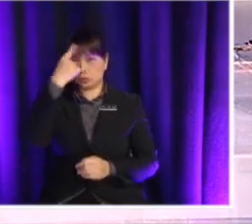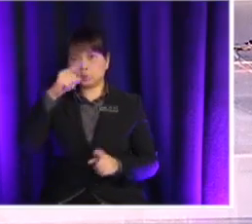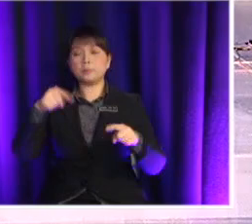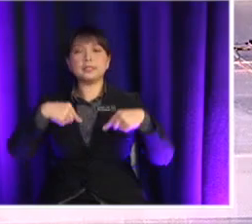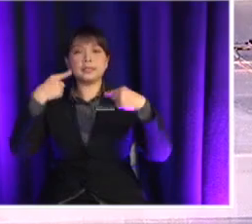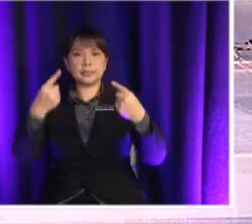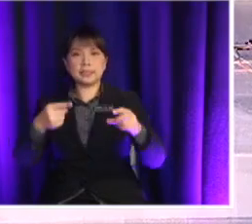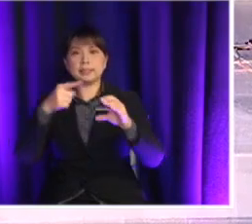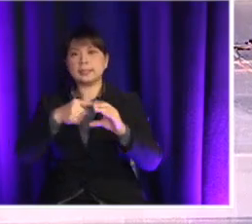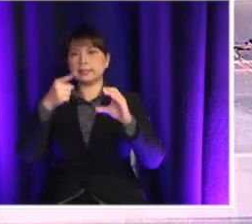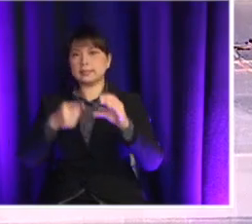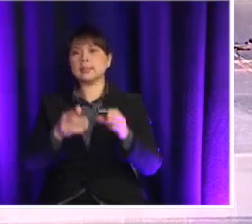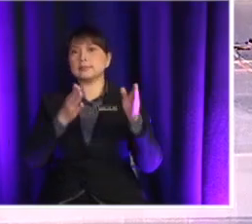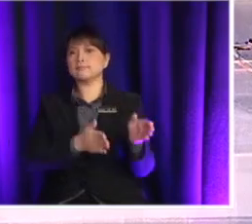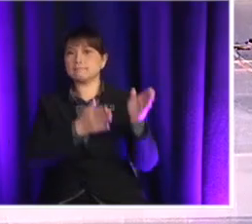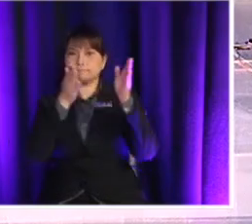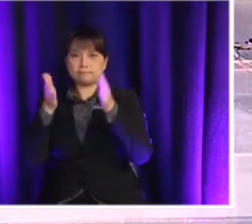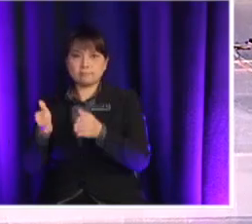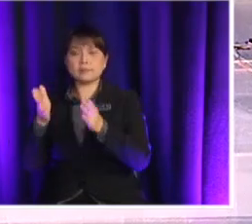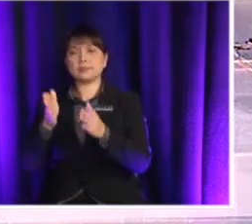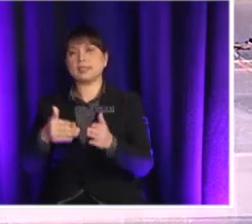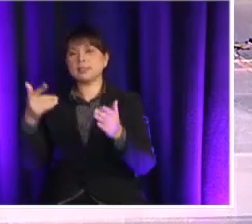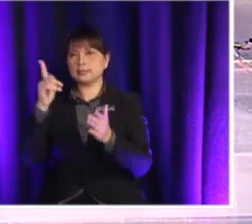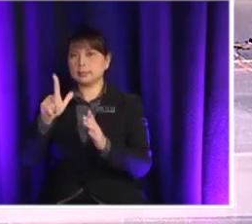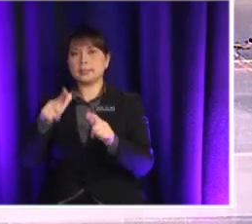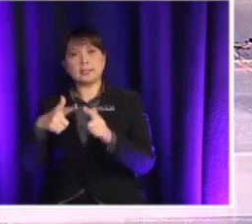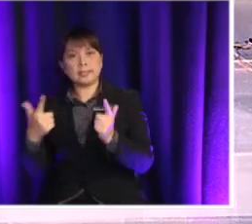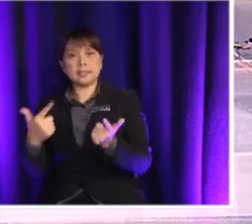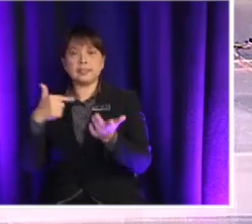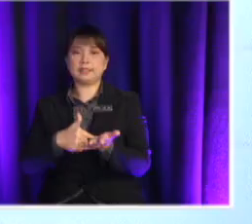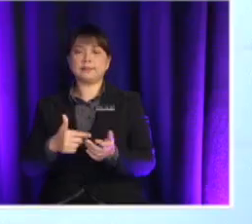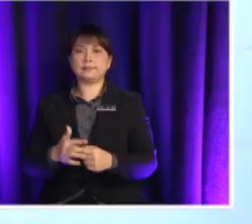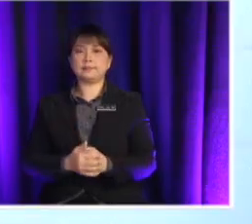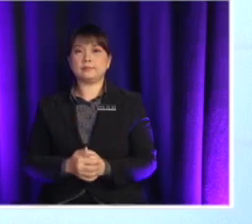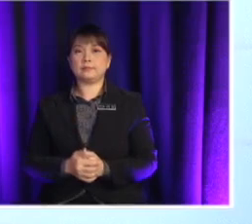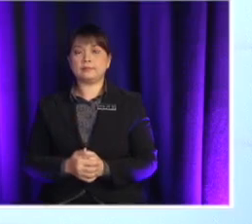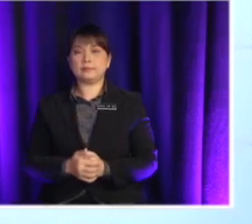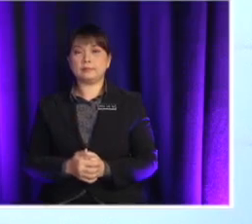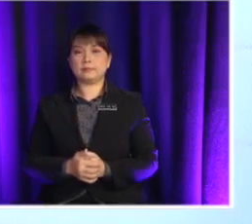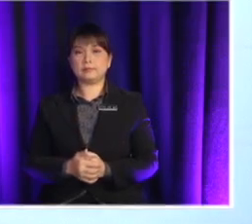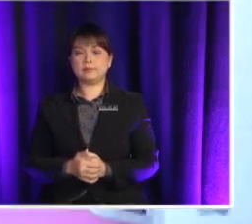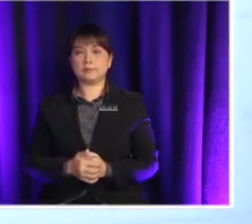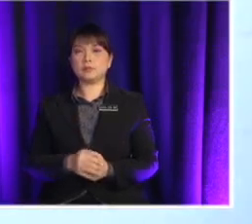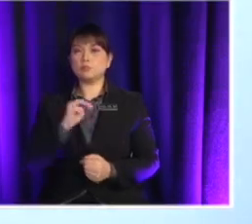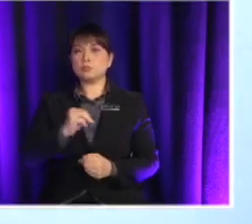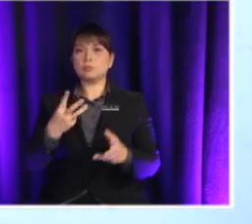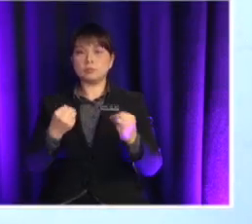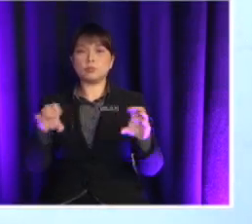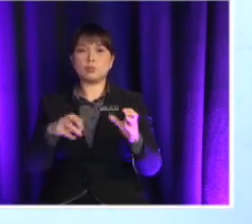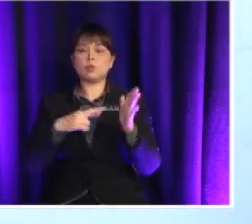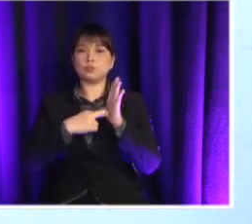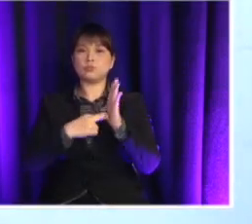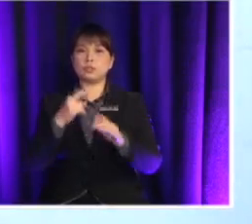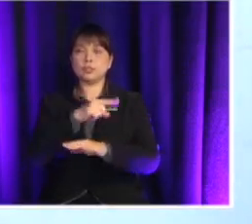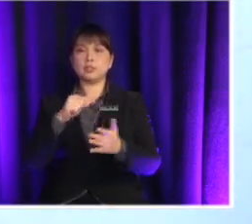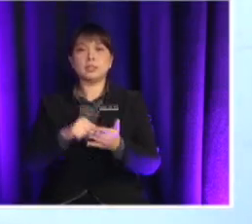Sebagai rujukan, cikgu? Ya, sebagai rujukan supaya dia tidak salah. Bila cikgu sebut rujukan dia cikgu, murid-murid kita pun nak buat rujukan pembelajaran kita pada hari ini.